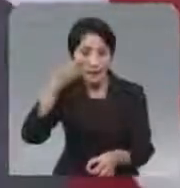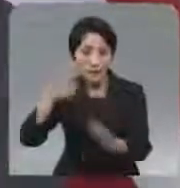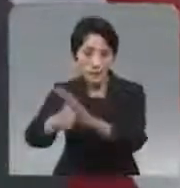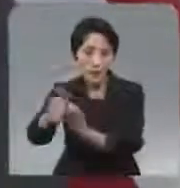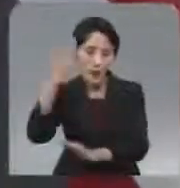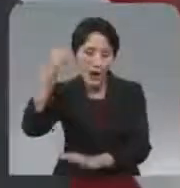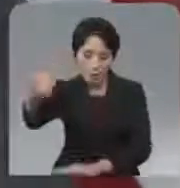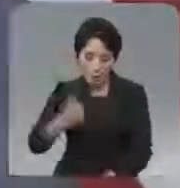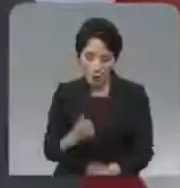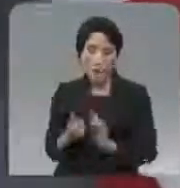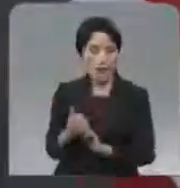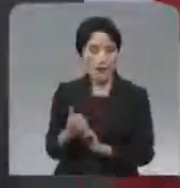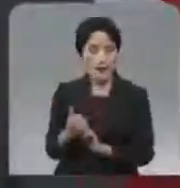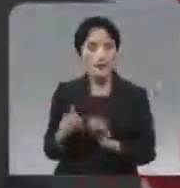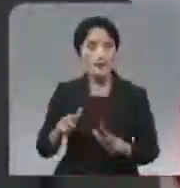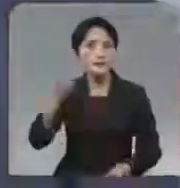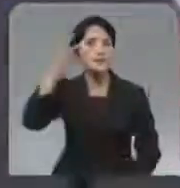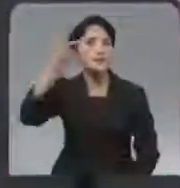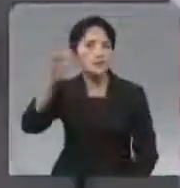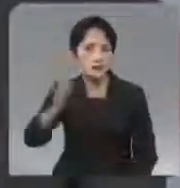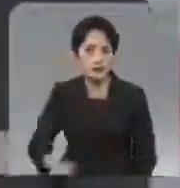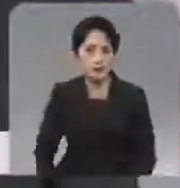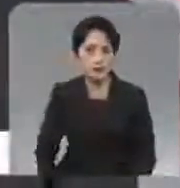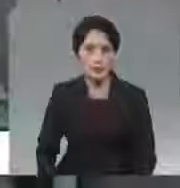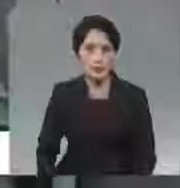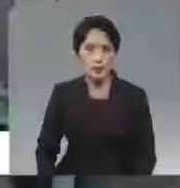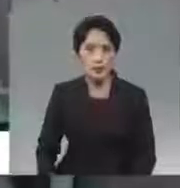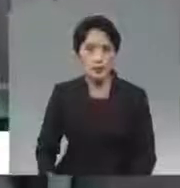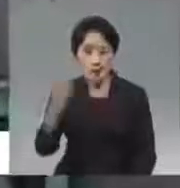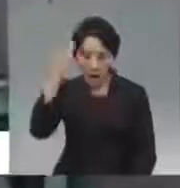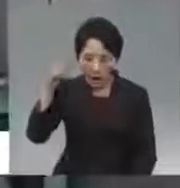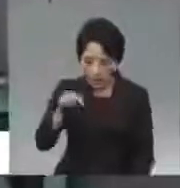将与美国国务院、美国国家安全委员会有关人